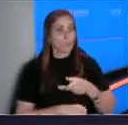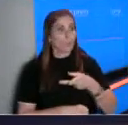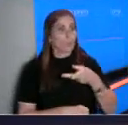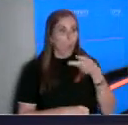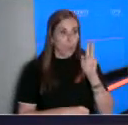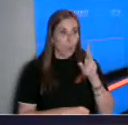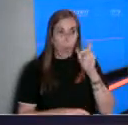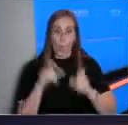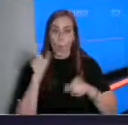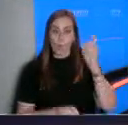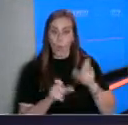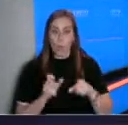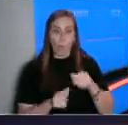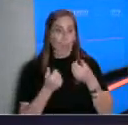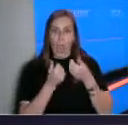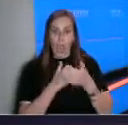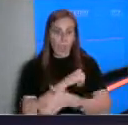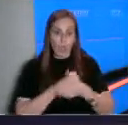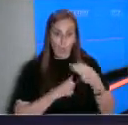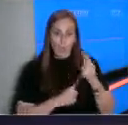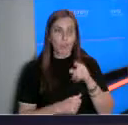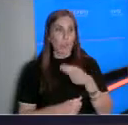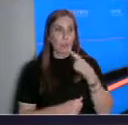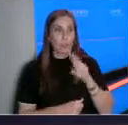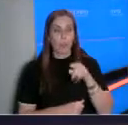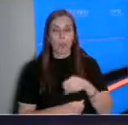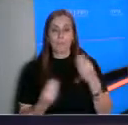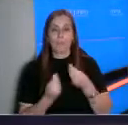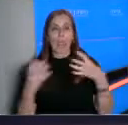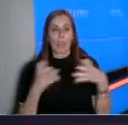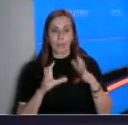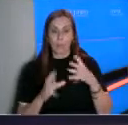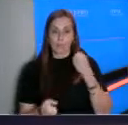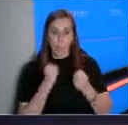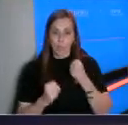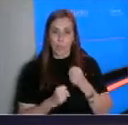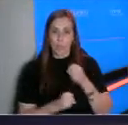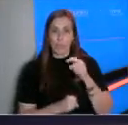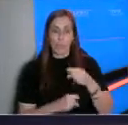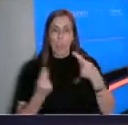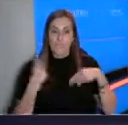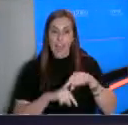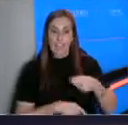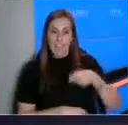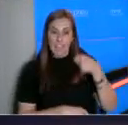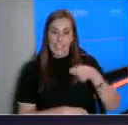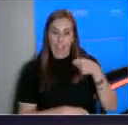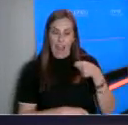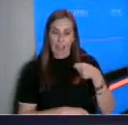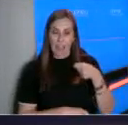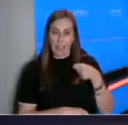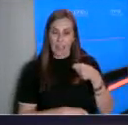יותר אוכלוסיות שהן מוחלשות יותר. זאת אומרת, יש פה גם עניין חברתי מאוד קשה. וכשוועדת הסל... הסל.